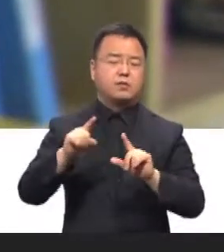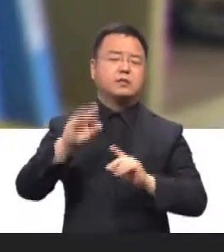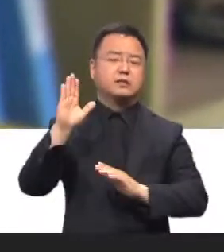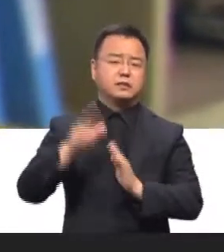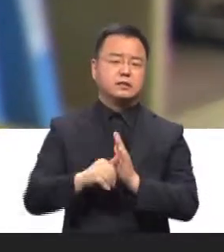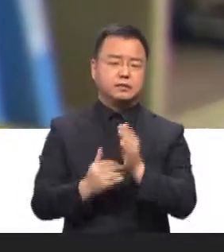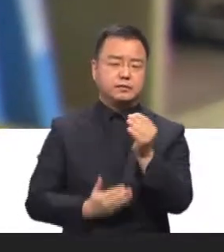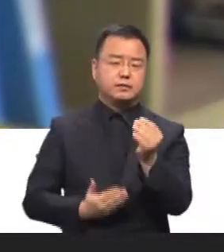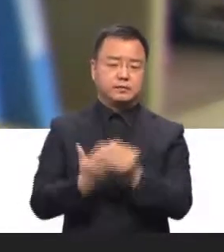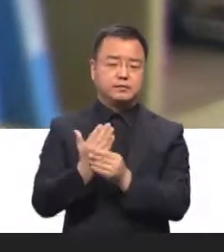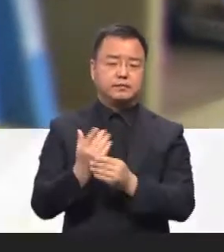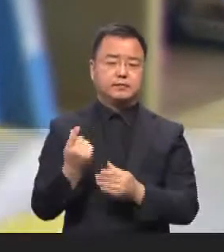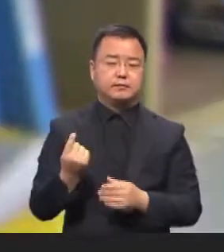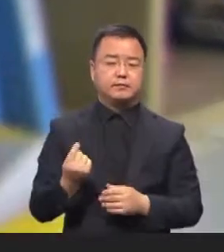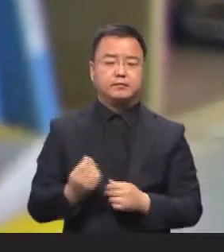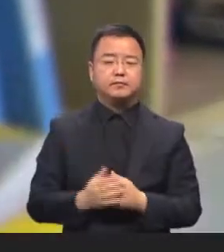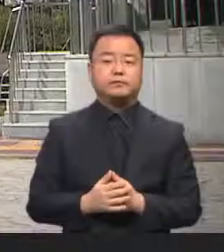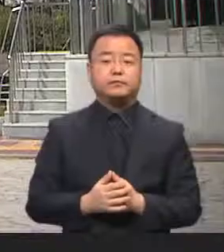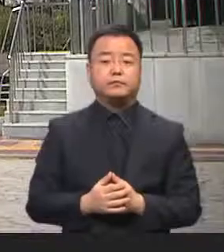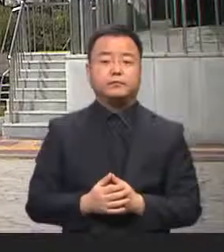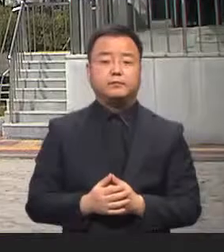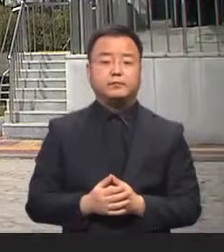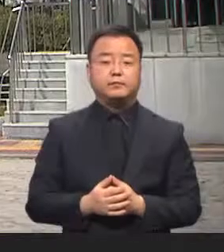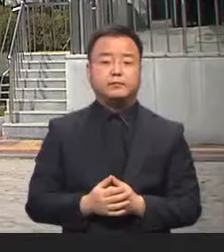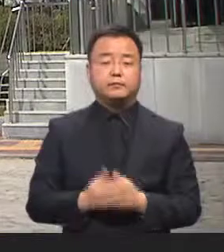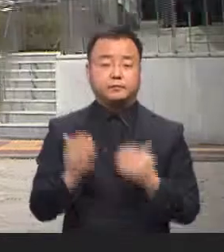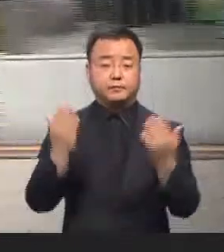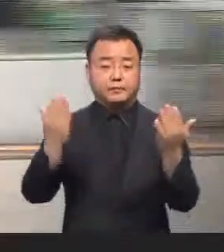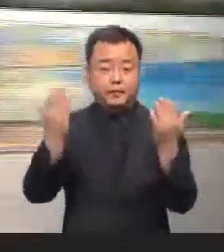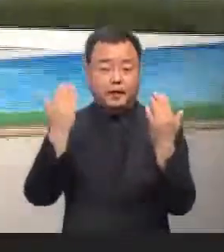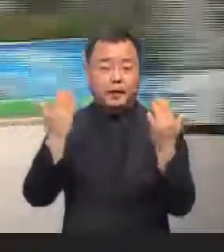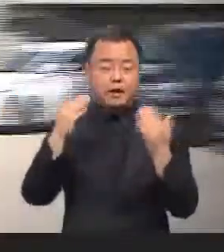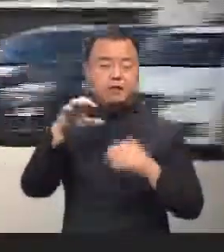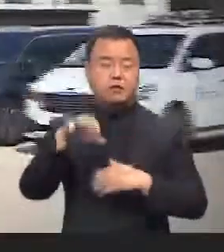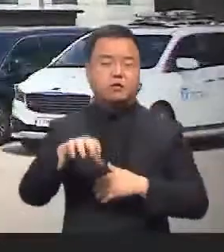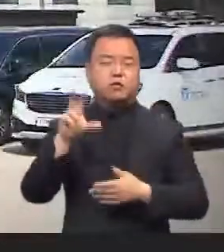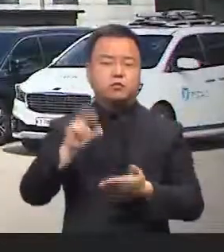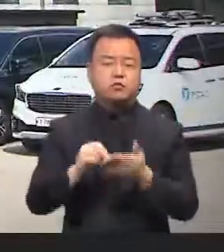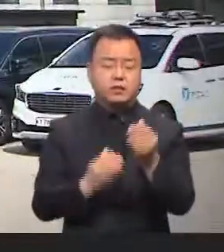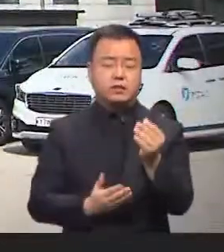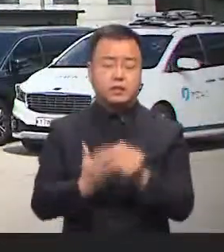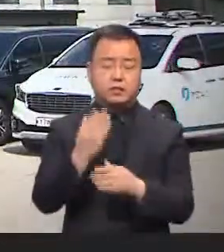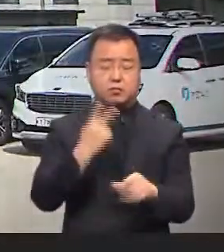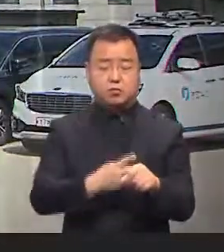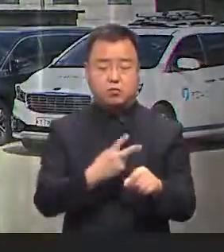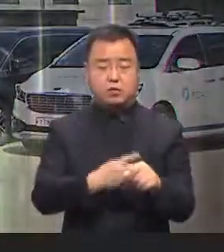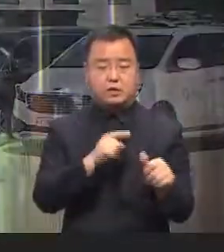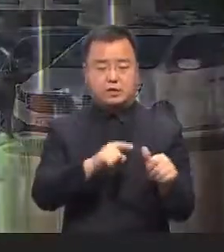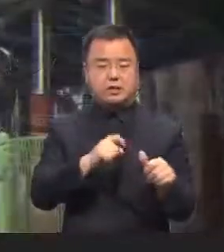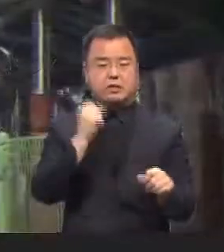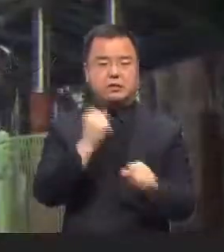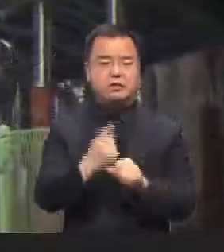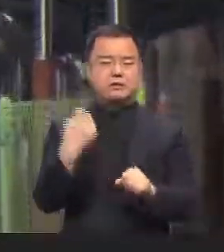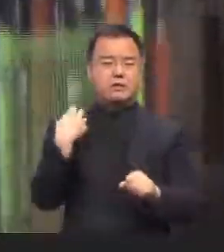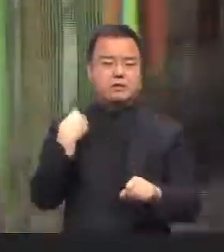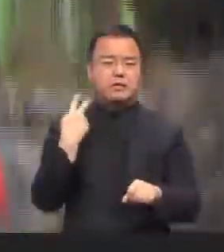그때 같이 발생한 겁니다. 학교 측은 문제가 불거진 교사들을 이미 담임해서 배제하는 등